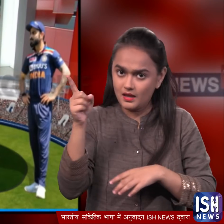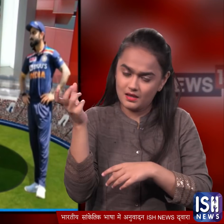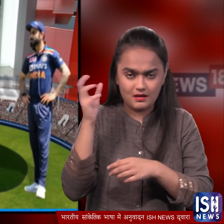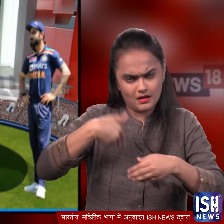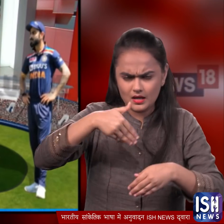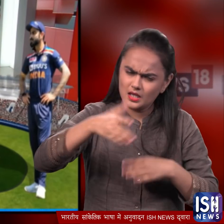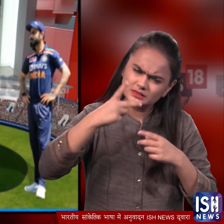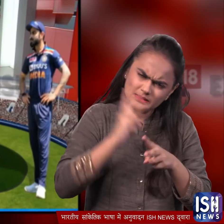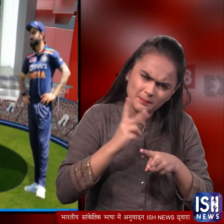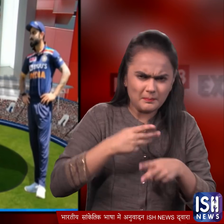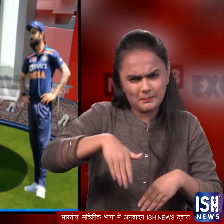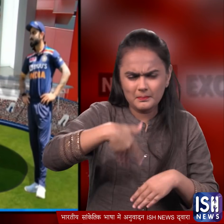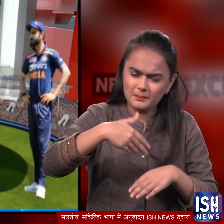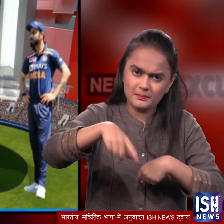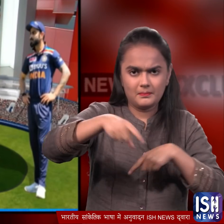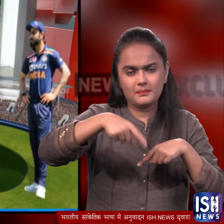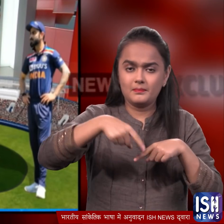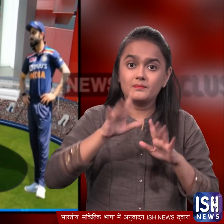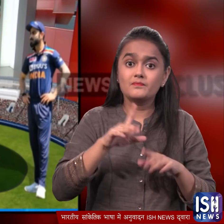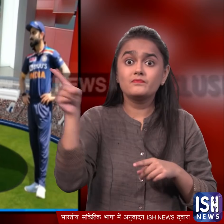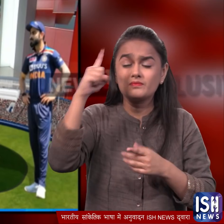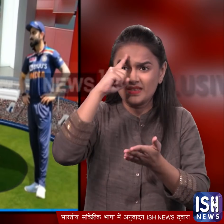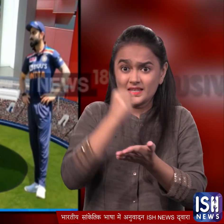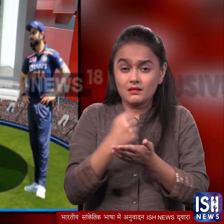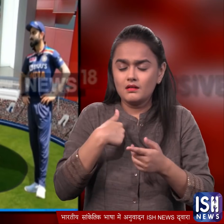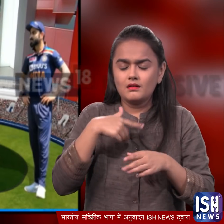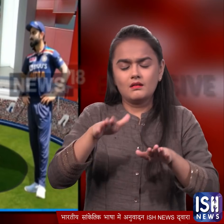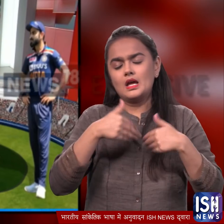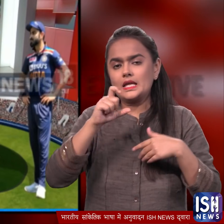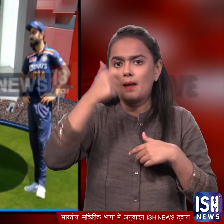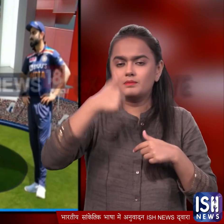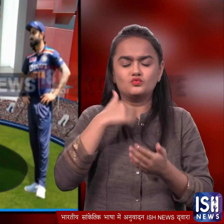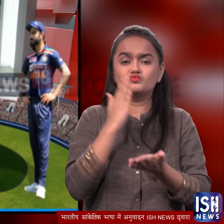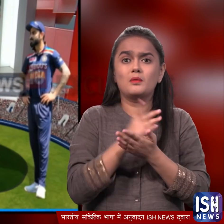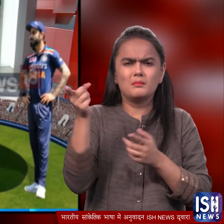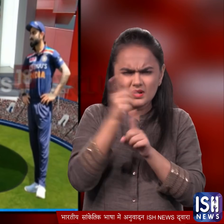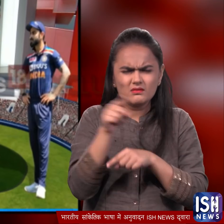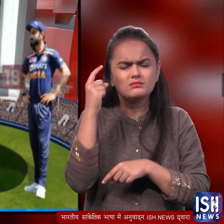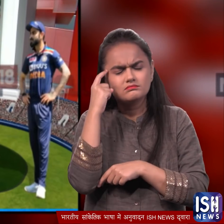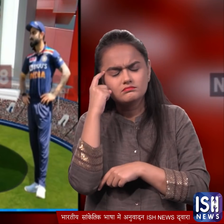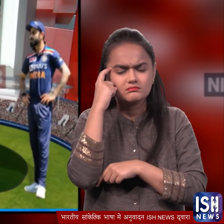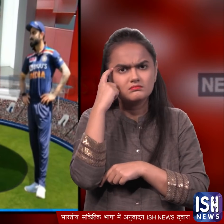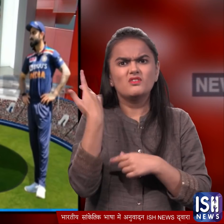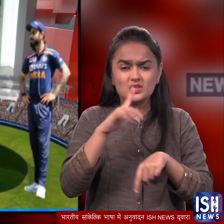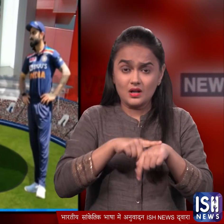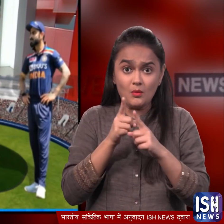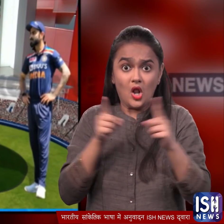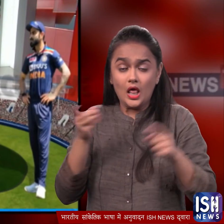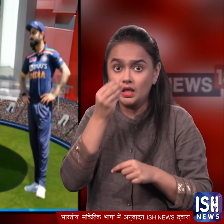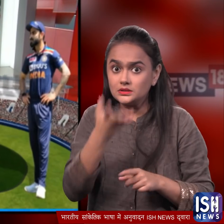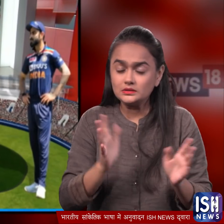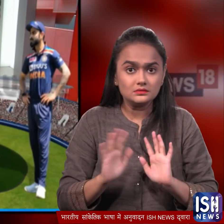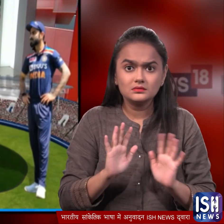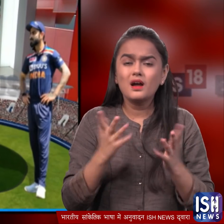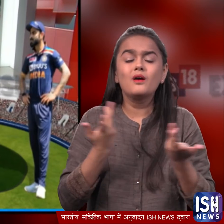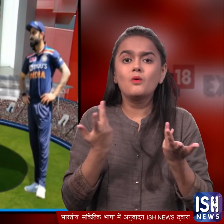भी बल्लेबाज के तौर पर खेलते रहेंगे। ट्विटर पर विराट ने लिखा कि ये फैसला लेने से पहले उन्होंने काफी सोच विचार किया, जिसमें लंबा वक्त